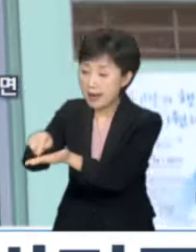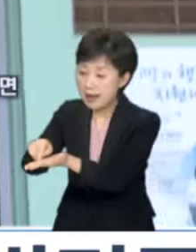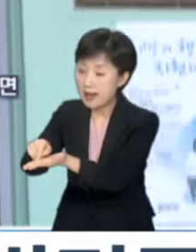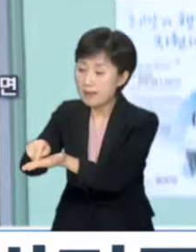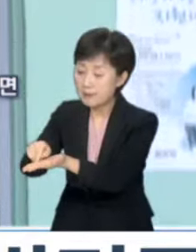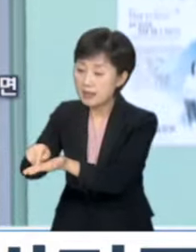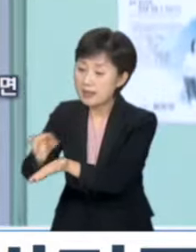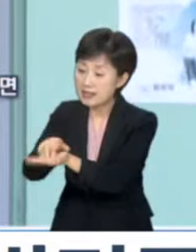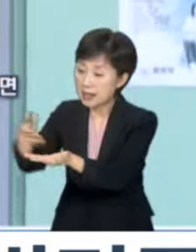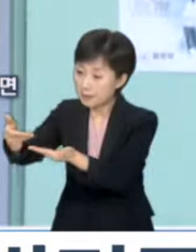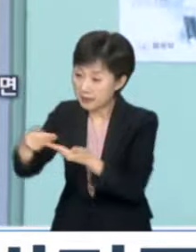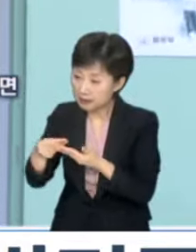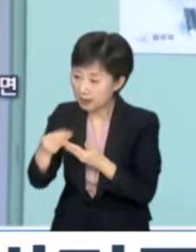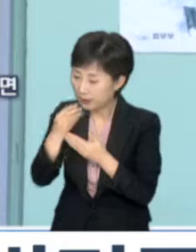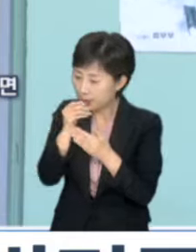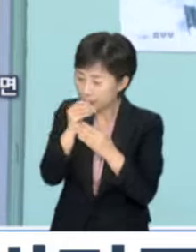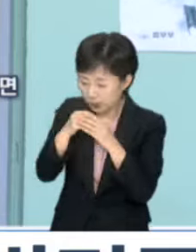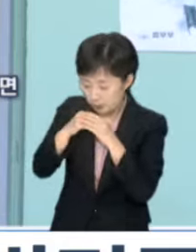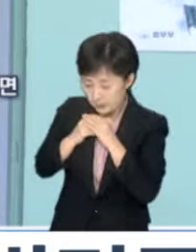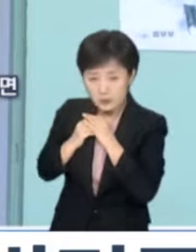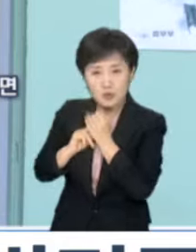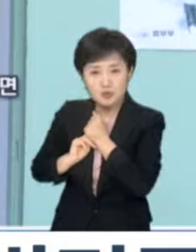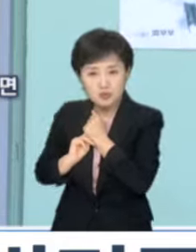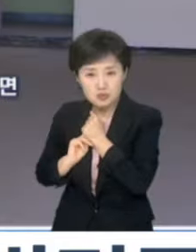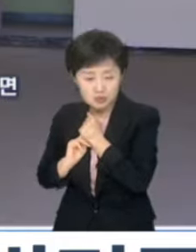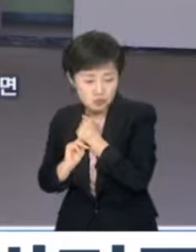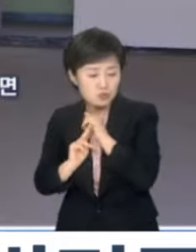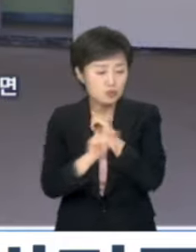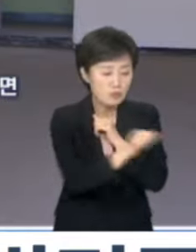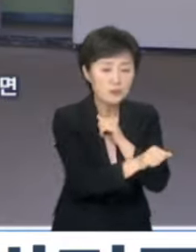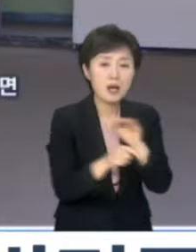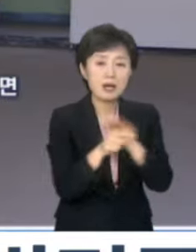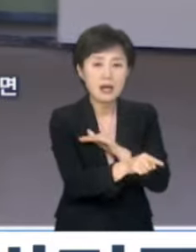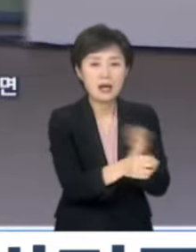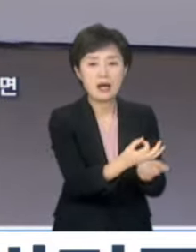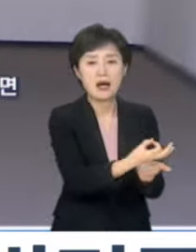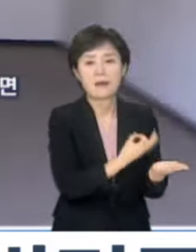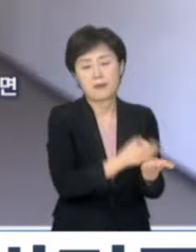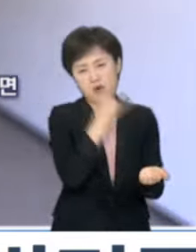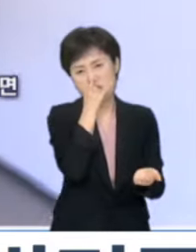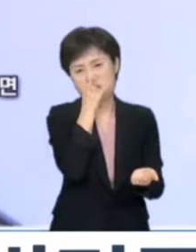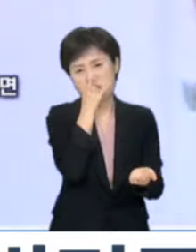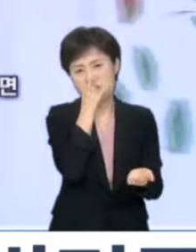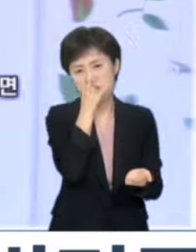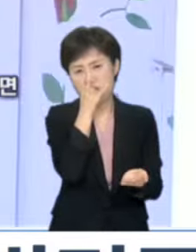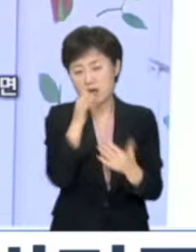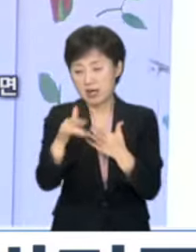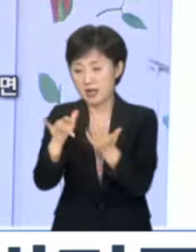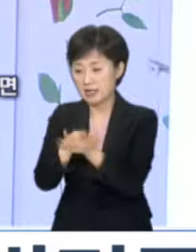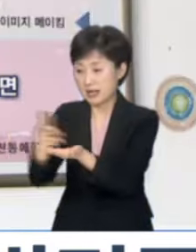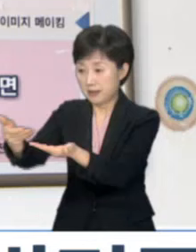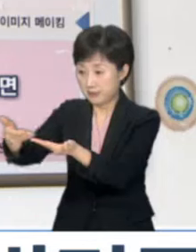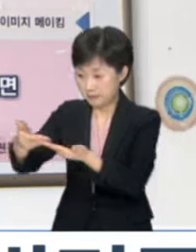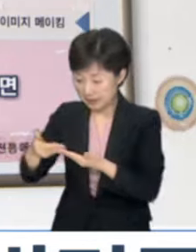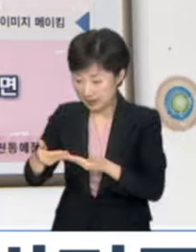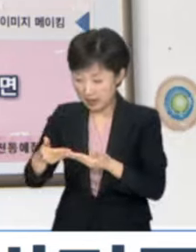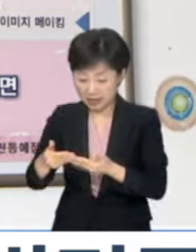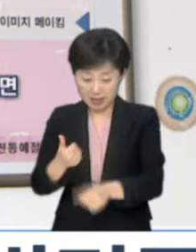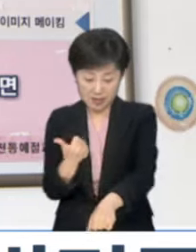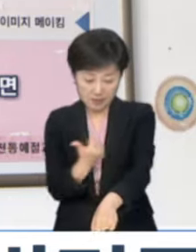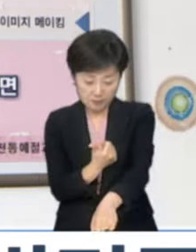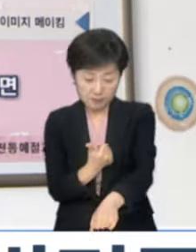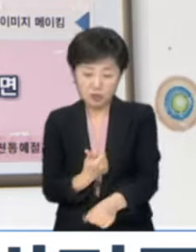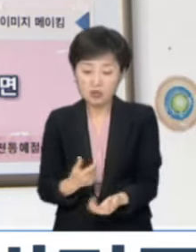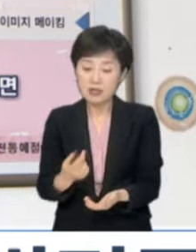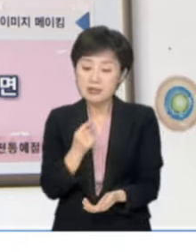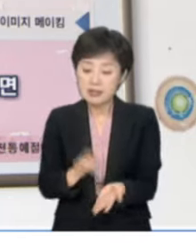말려가지고 다른 데 유통한다든가 이런 방법들이 지금 사실은 가장 대표적인 방법이거든요. 예. 그래서 이제 처방과 동시에 투약까지 좀 관리가 될 필요성이